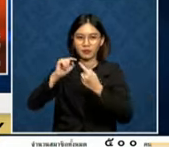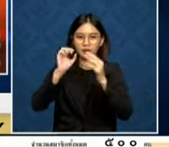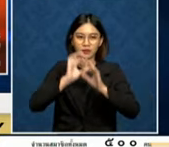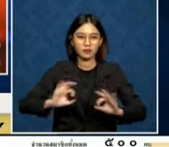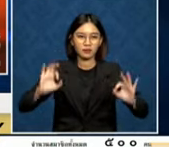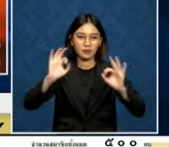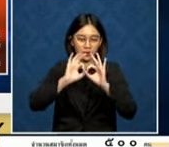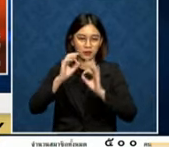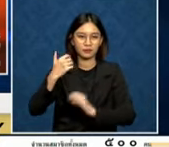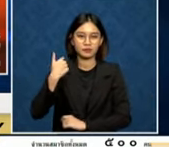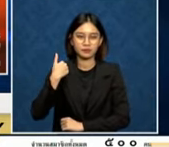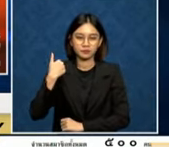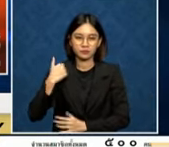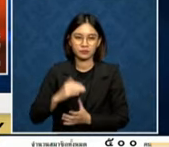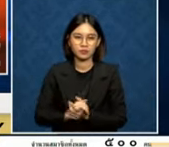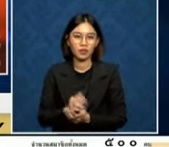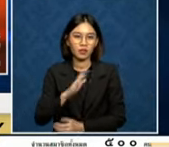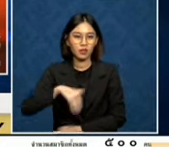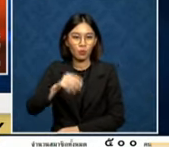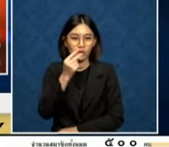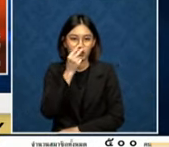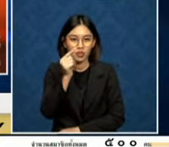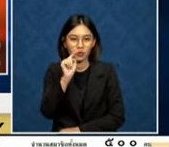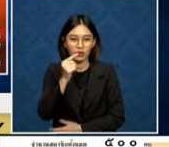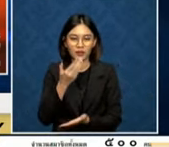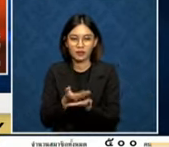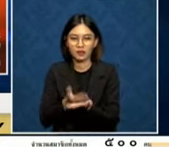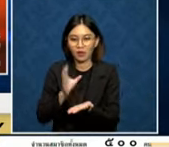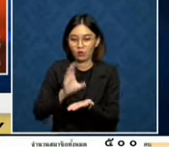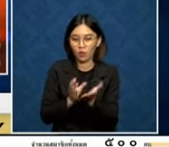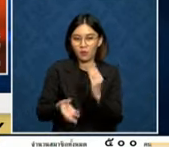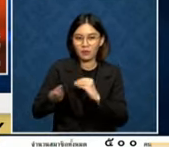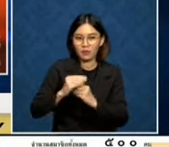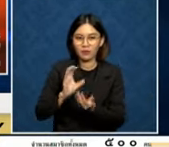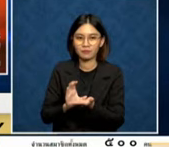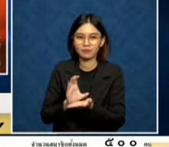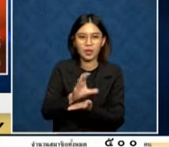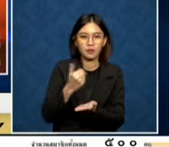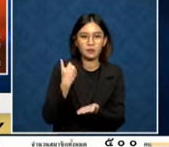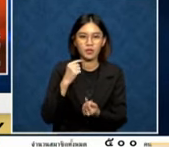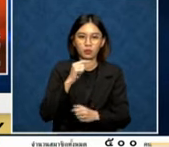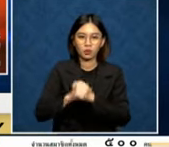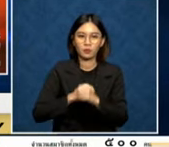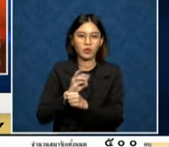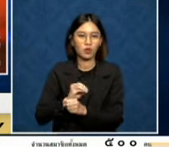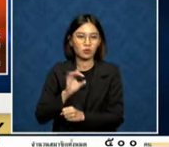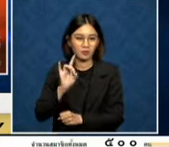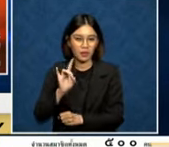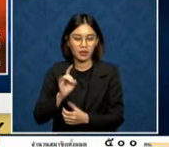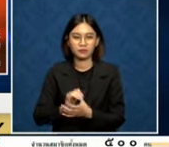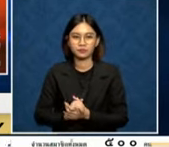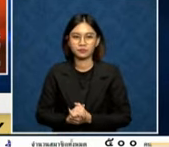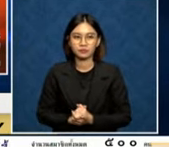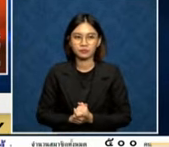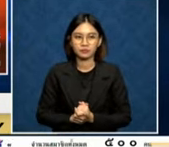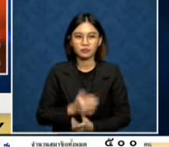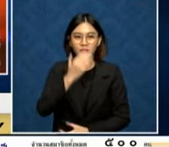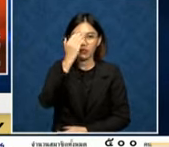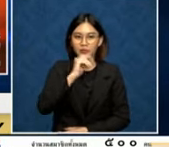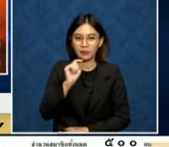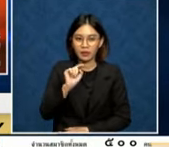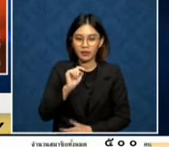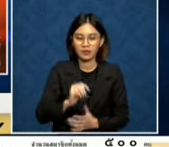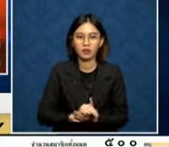ครับกับเรื่องนี้ซึ่งเราจะเห็นได้จากการเพิ่มงบประมาณในส่วนนี้เข้าไปครับในงบประมาณปี 68นี้เพื่ออะไร